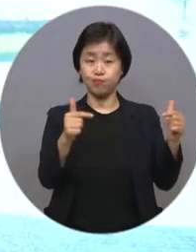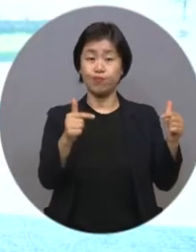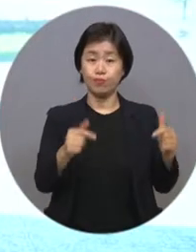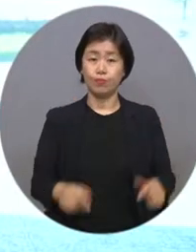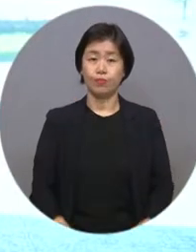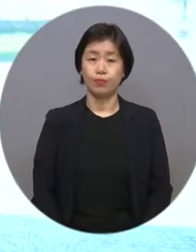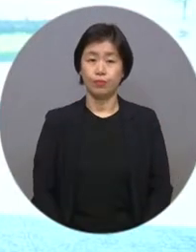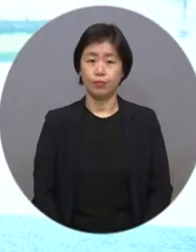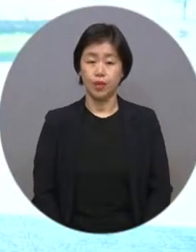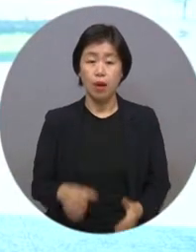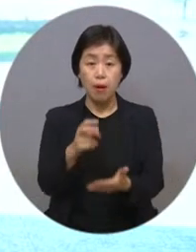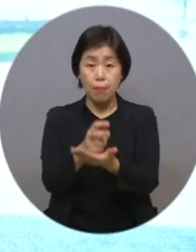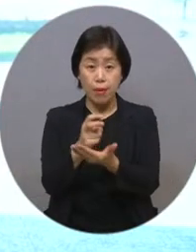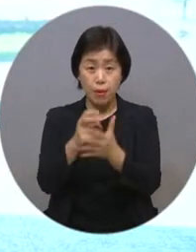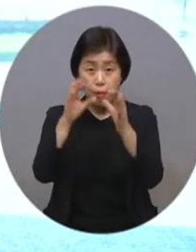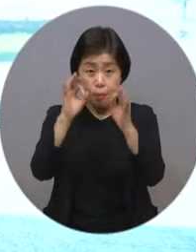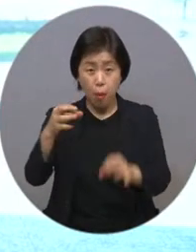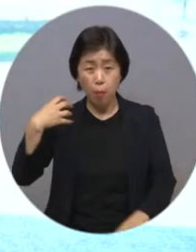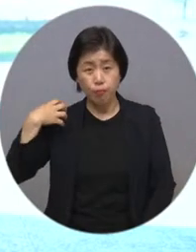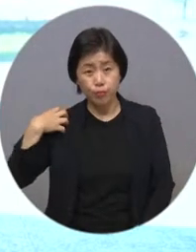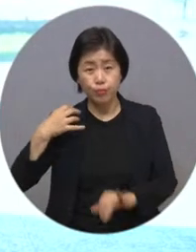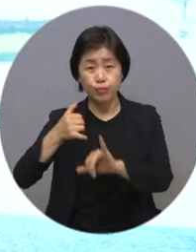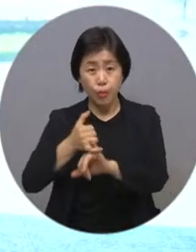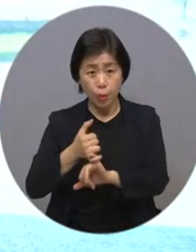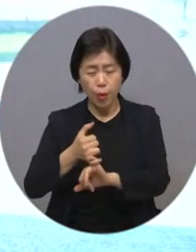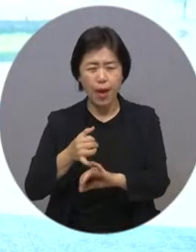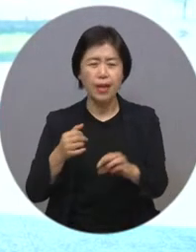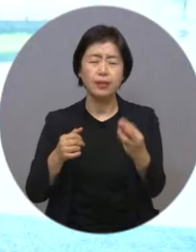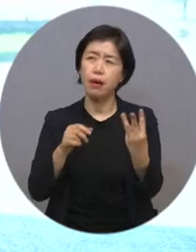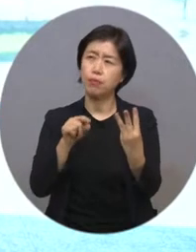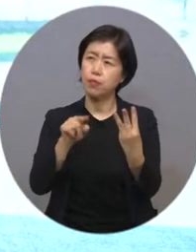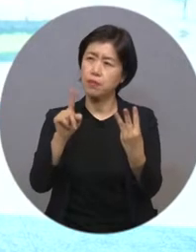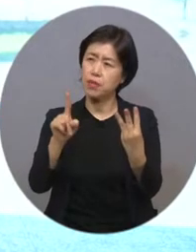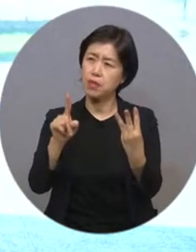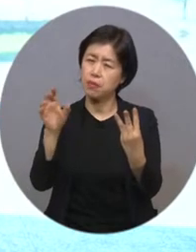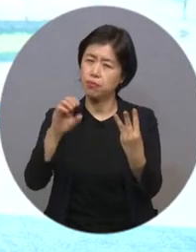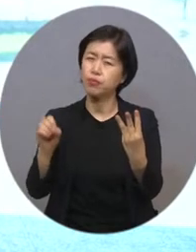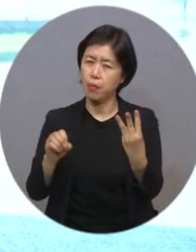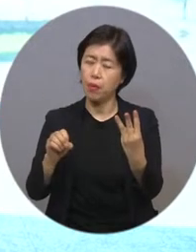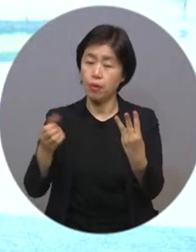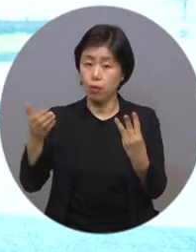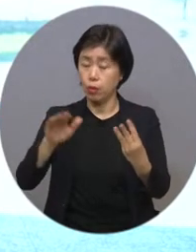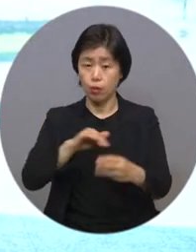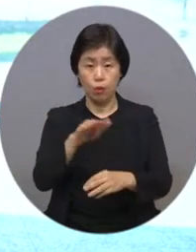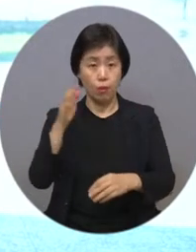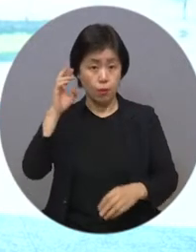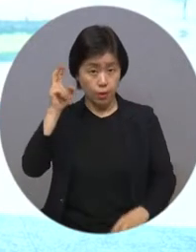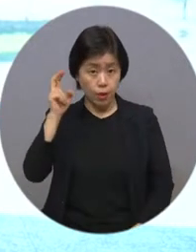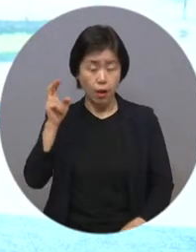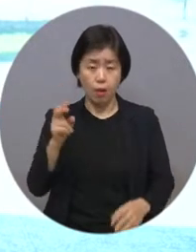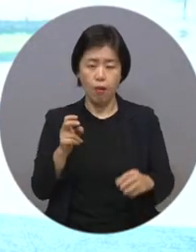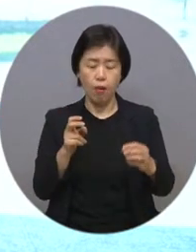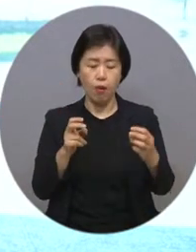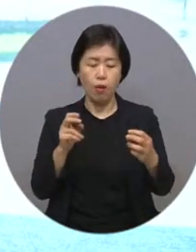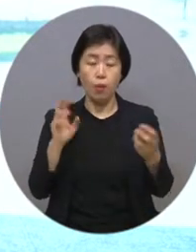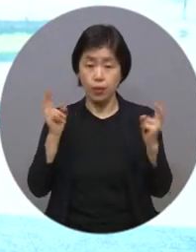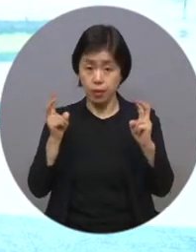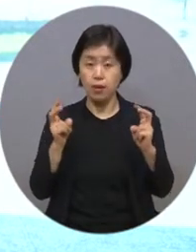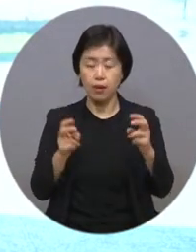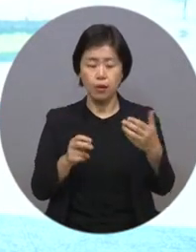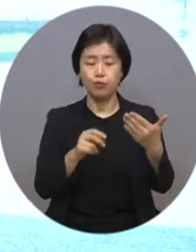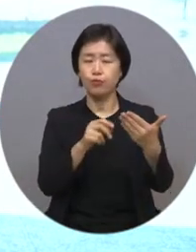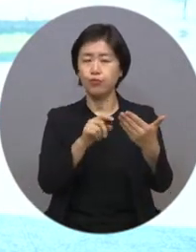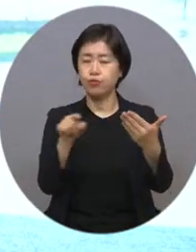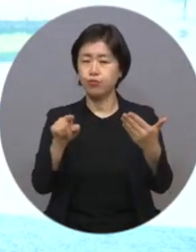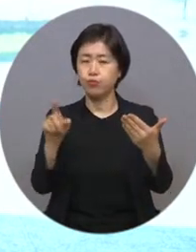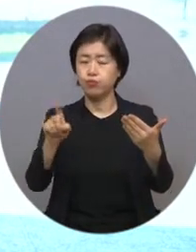보통 법적으로 이제 의무적인 고용 기준이 3.1%인데 저희는 뭐 9%에서 10%를 채용하고 있어서 일반